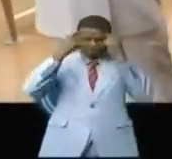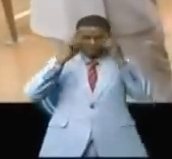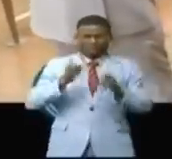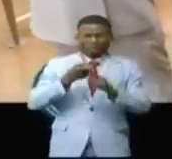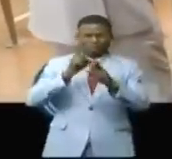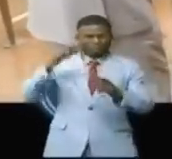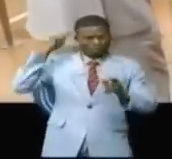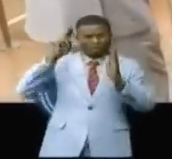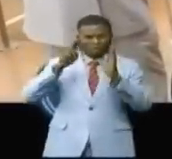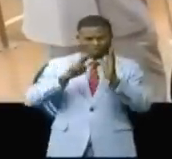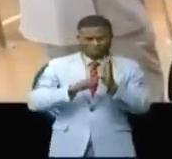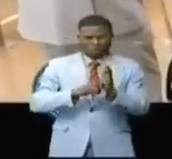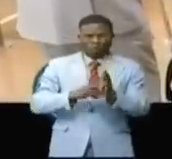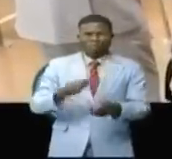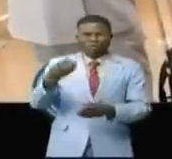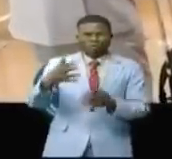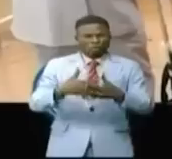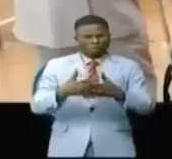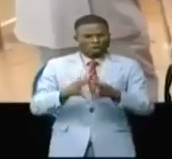de la république